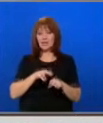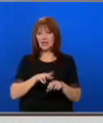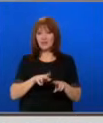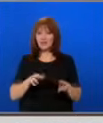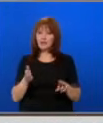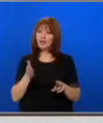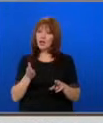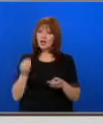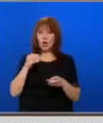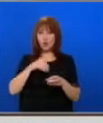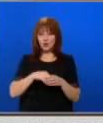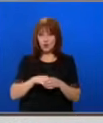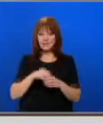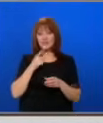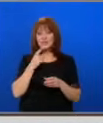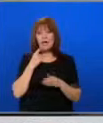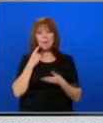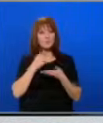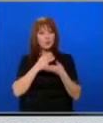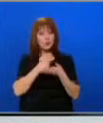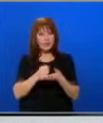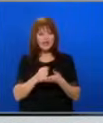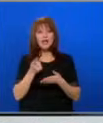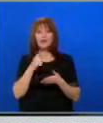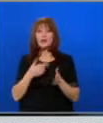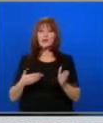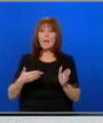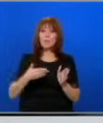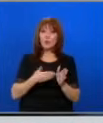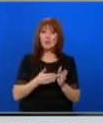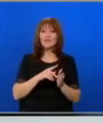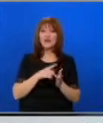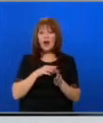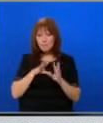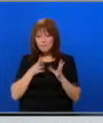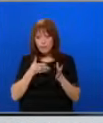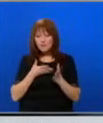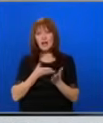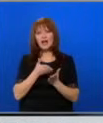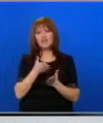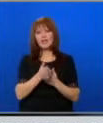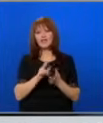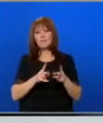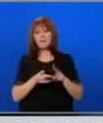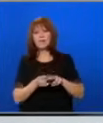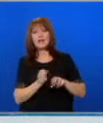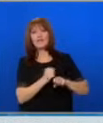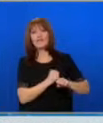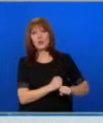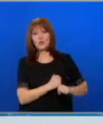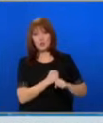че ще участват в дебата по приемането на бюджета, но ще се противопоставят по всякакъв начин на промените в Конституцията.